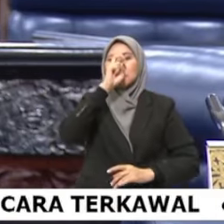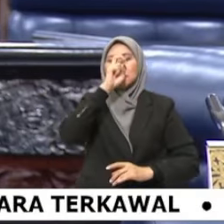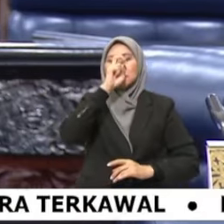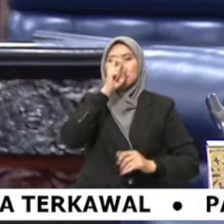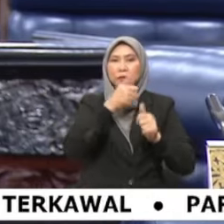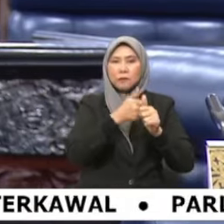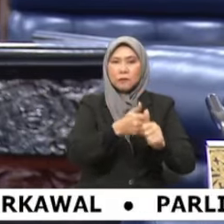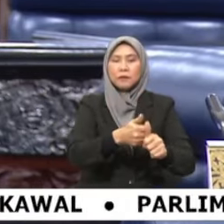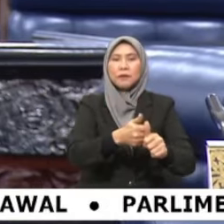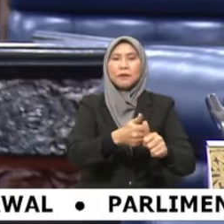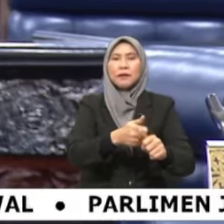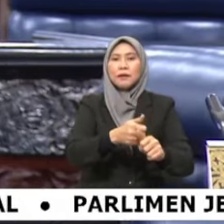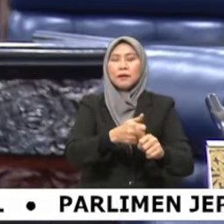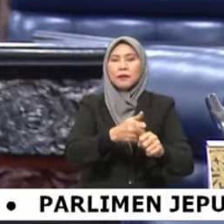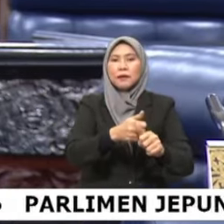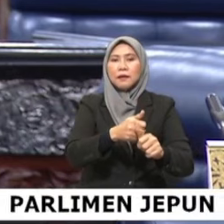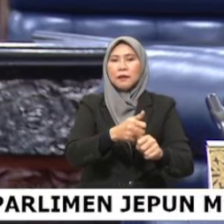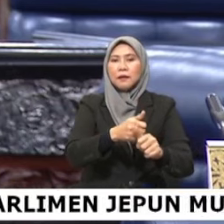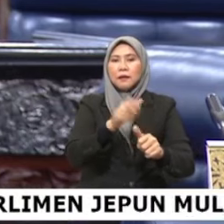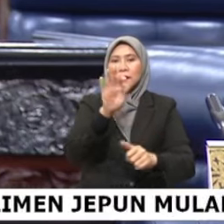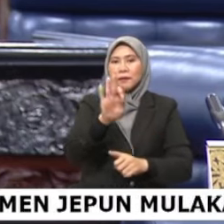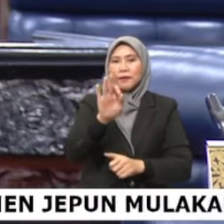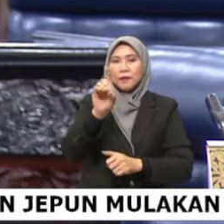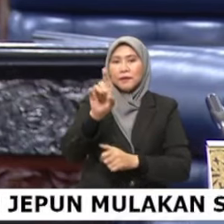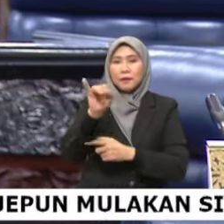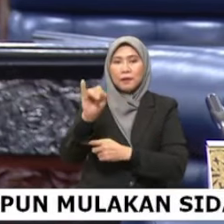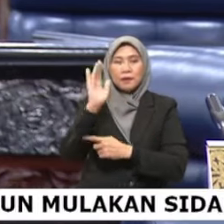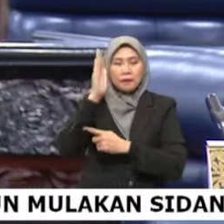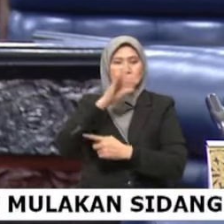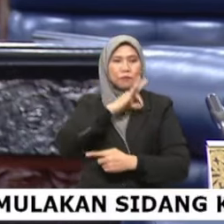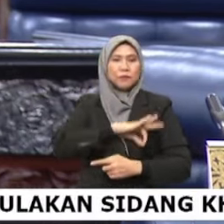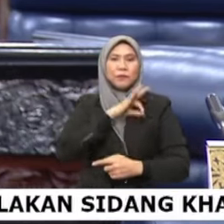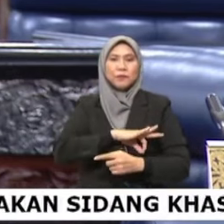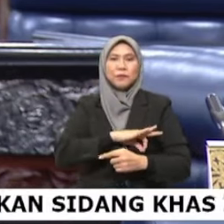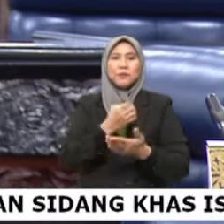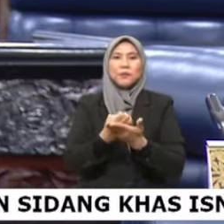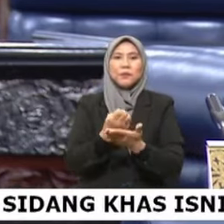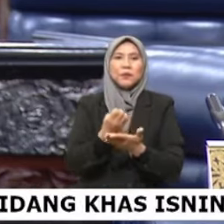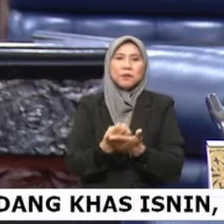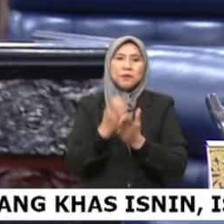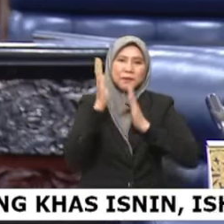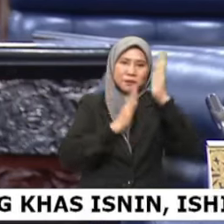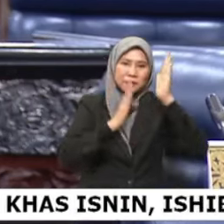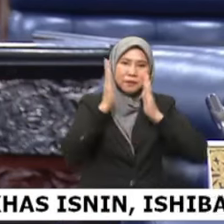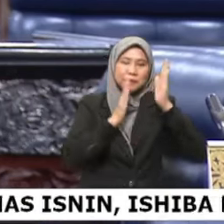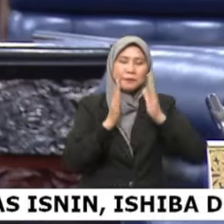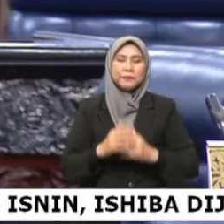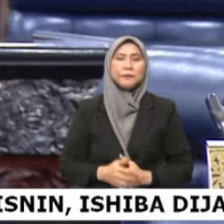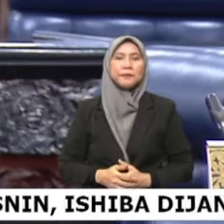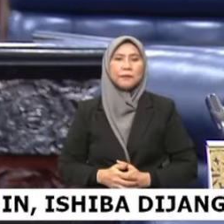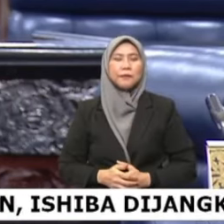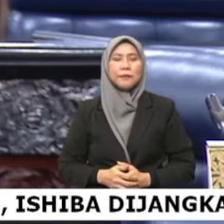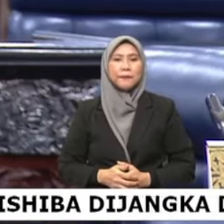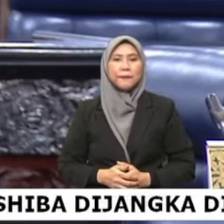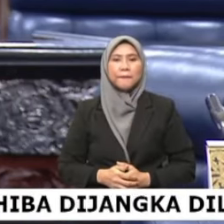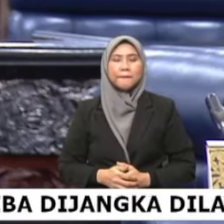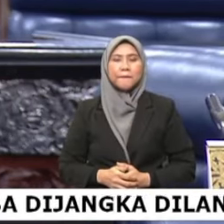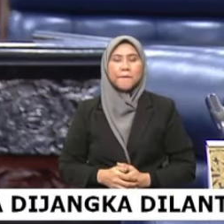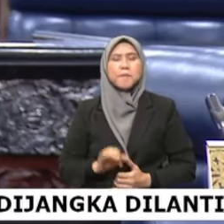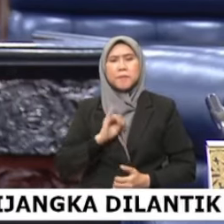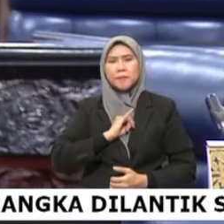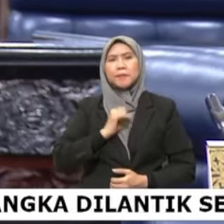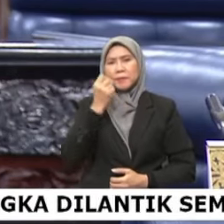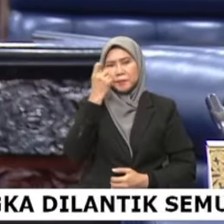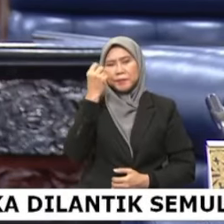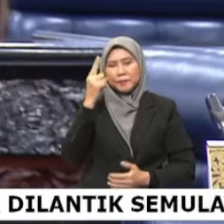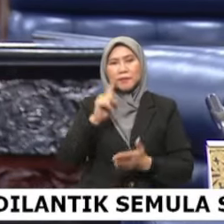memastikan FDI akan memanfaatkan ekonomi tempatan. Walaupun saya faham apa yang